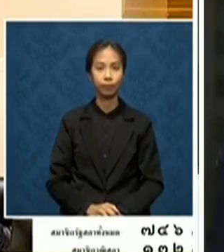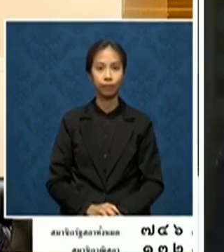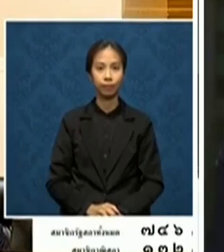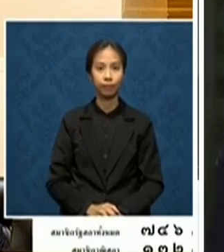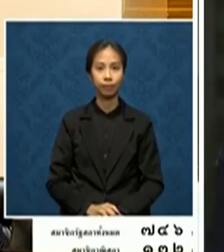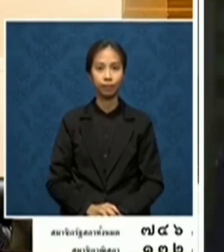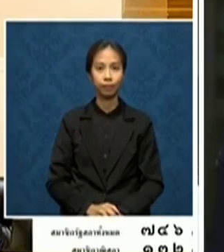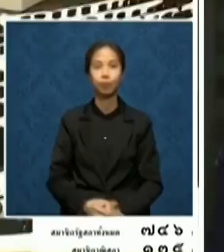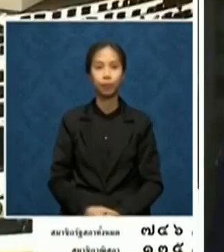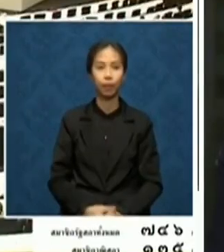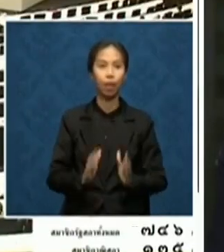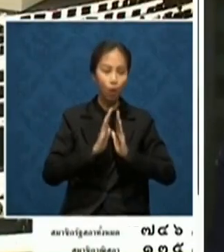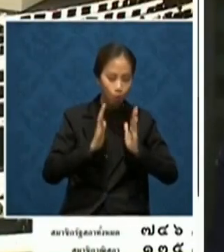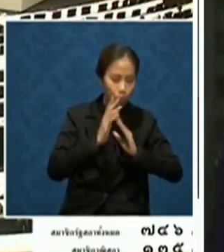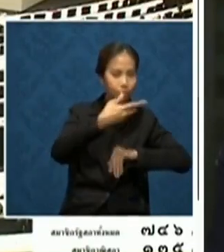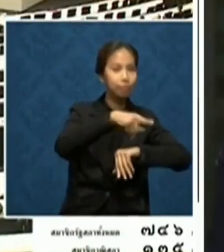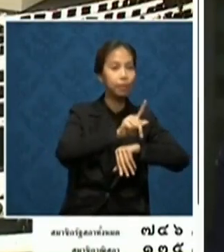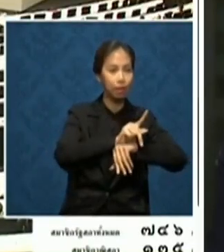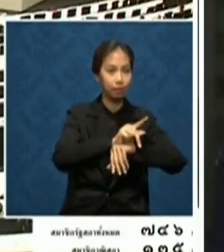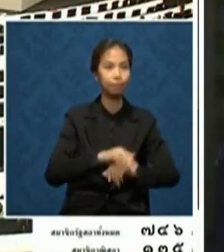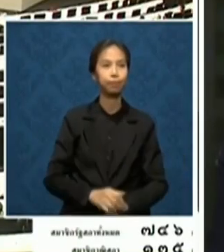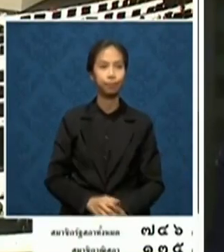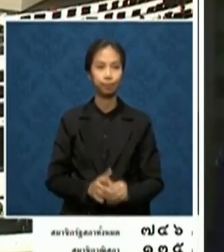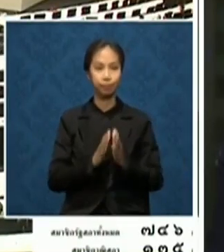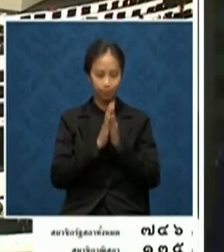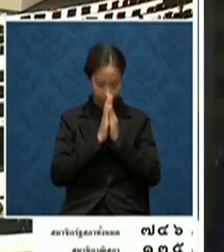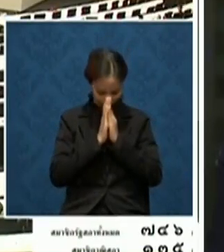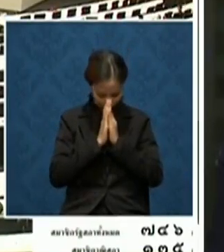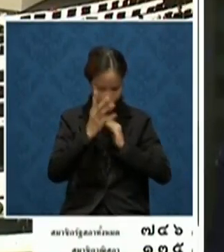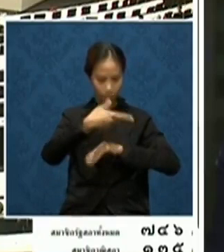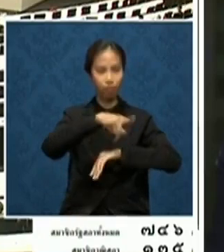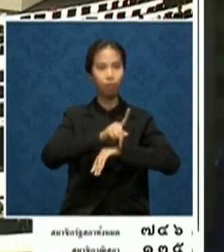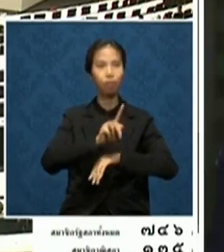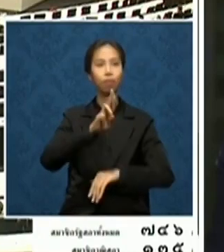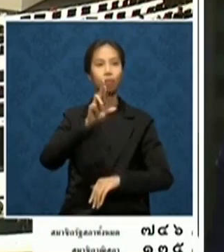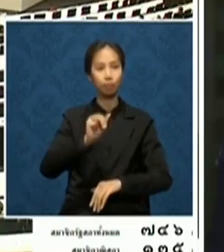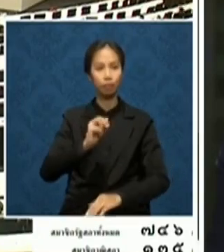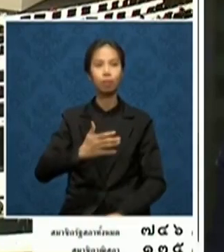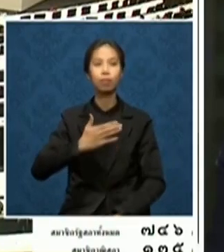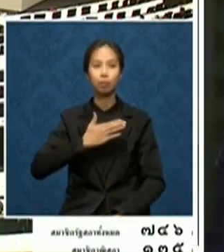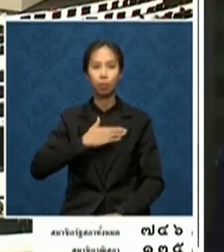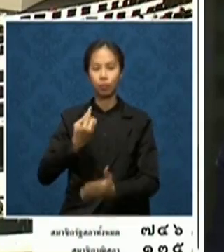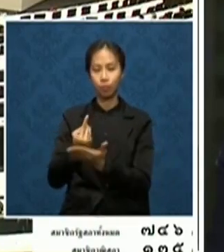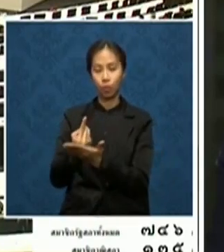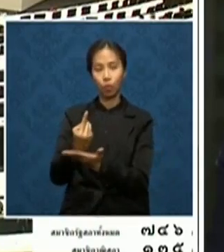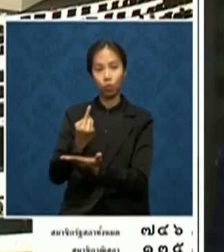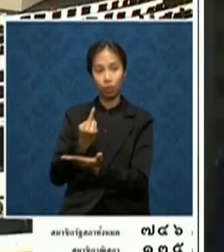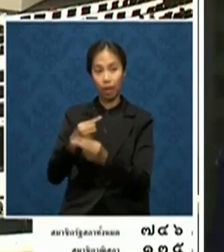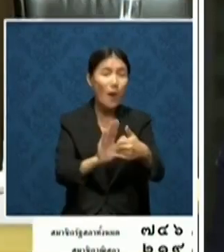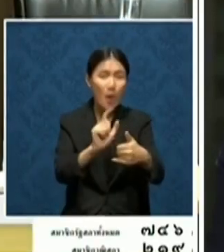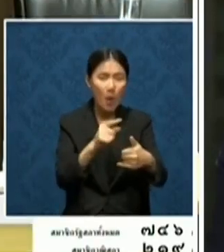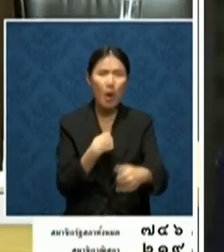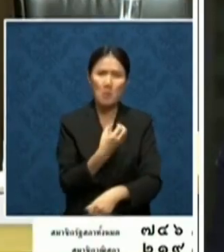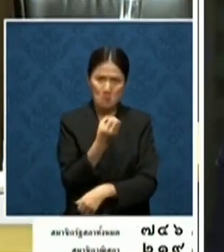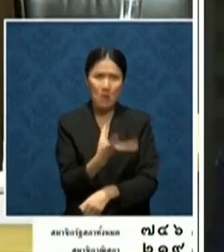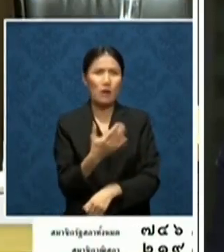นโยบายที่พรรคเข้าหาเสียงไว้แล้วพอมาเป็นรัฐบาลเขาไม่ได้ดำเนินการมันก็จะติดไว้ว่าตรงที่รัฐบาลดำเนินการเนี่ยมันเป็นเรื่องที่เราสามารถไป